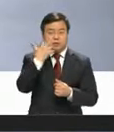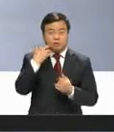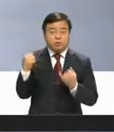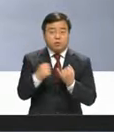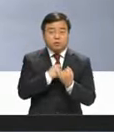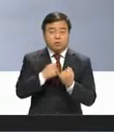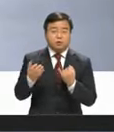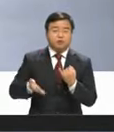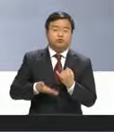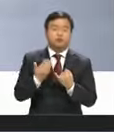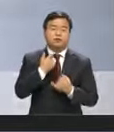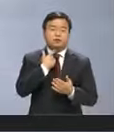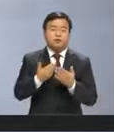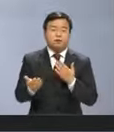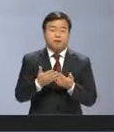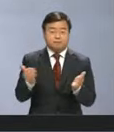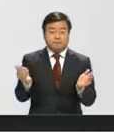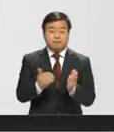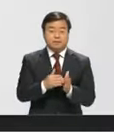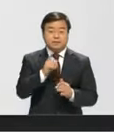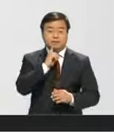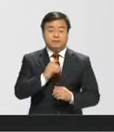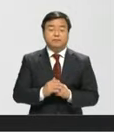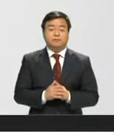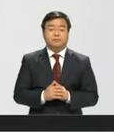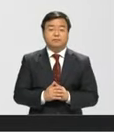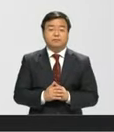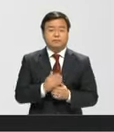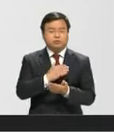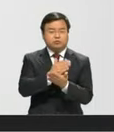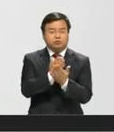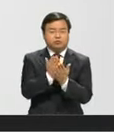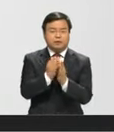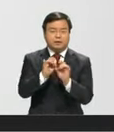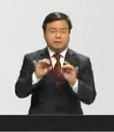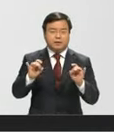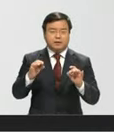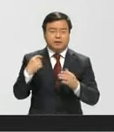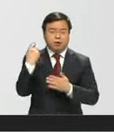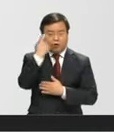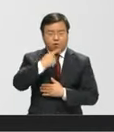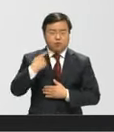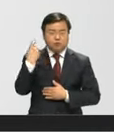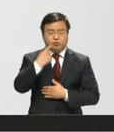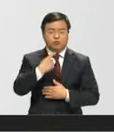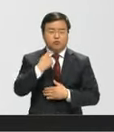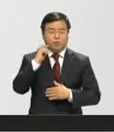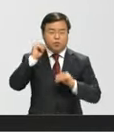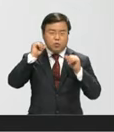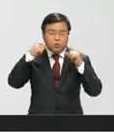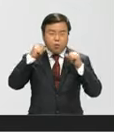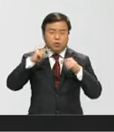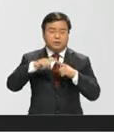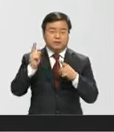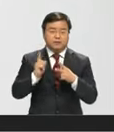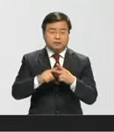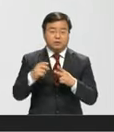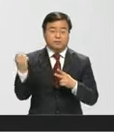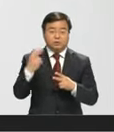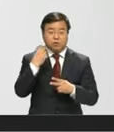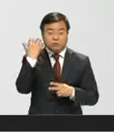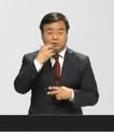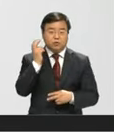상황을 경험했다고 답했습니다. 유형별로는 외모 놀리기를 비롯한 성적 농담과 이야기 등이 가장